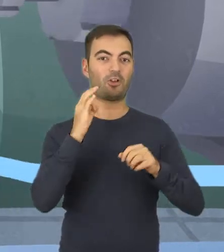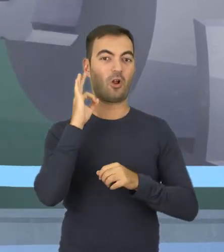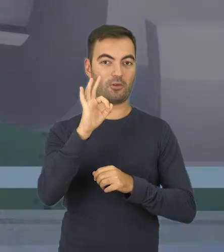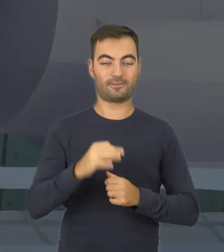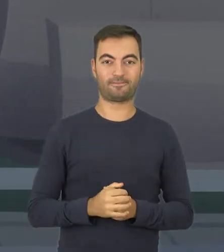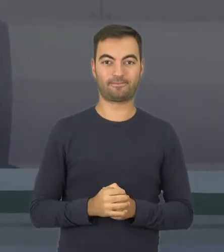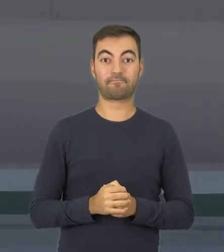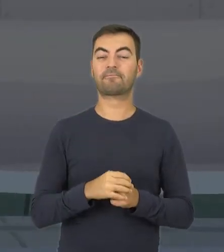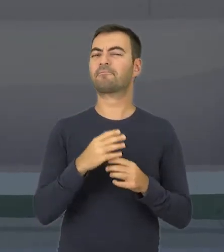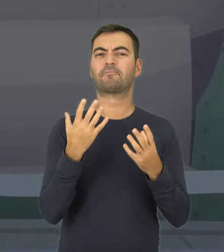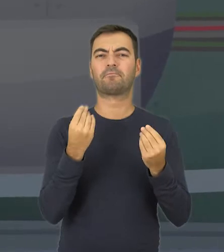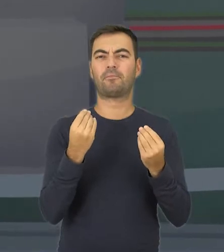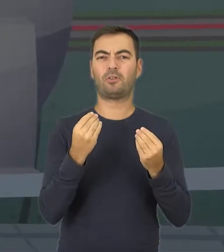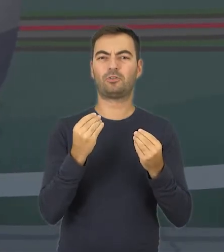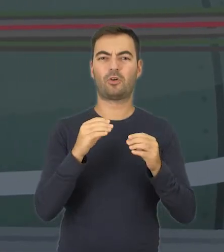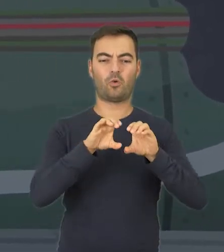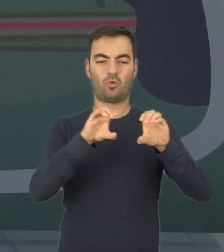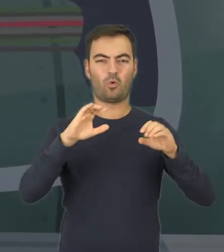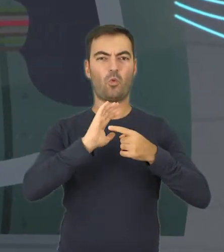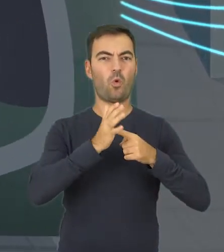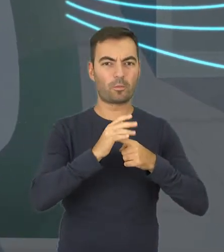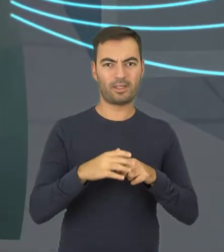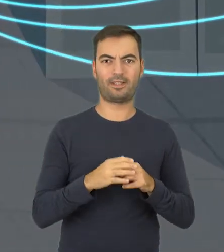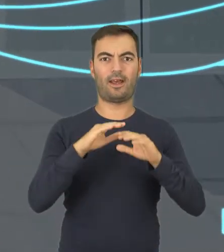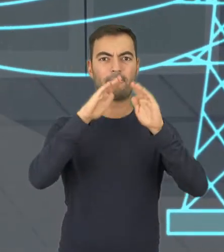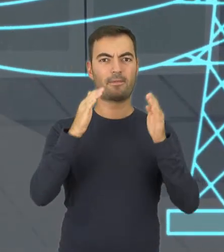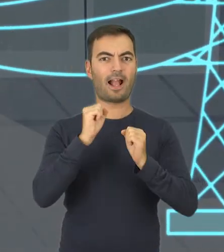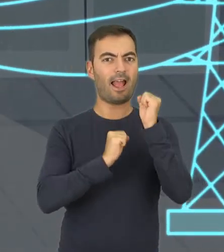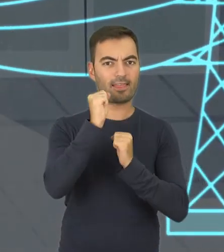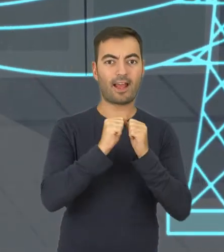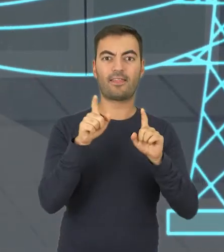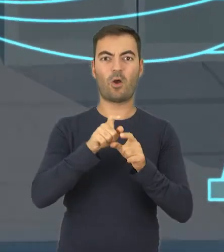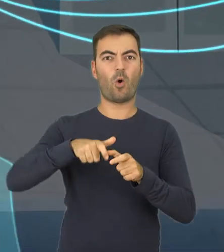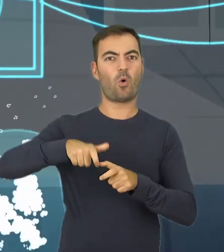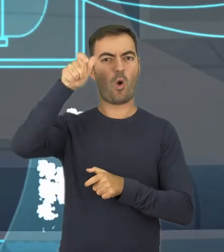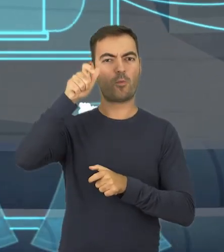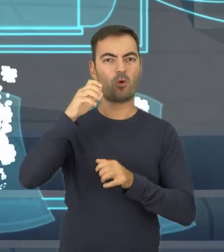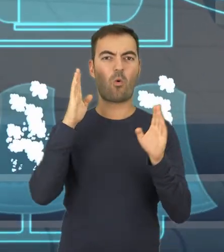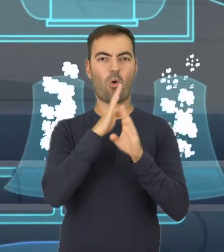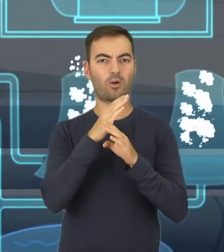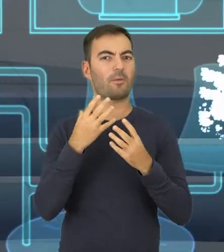jądrowej i do czego są potrzebne turbina, generator i chłodnia kominowa.